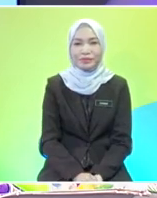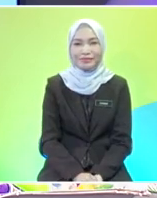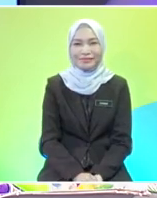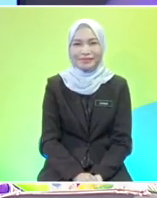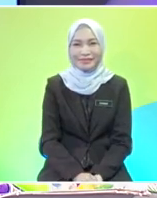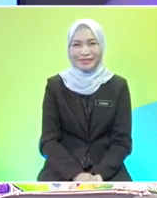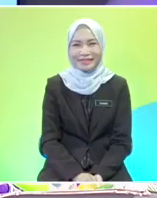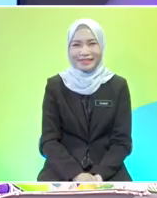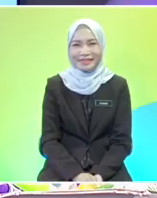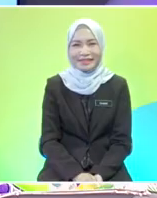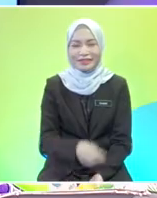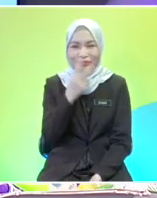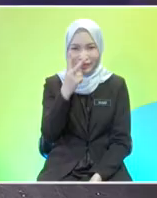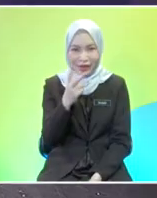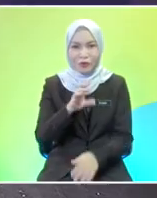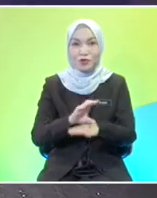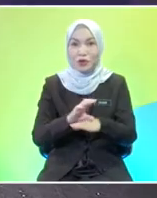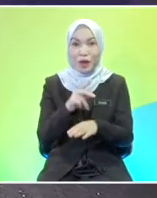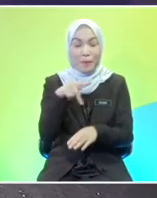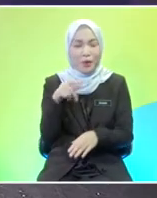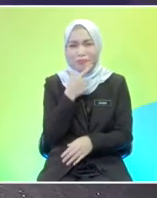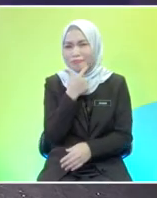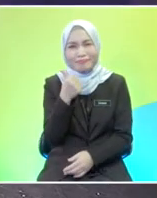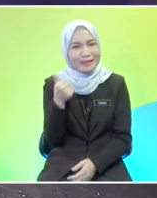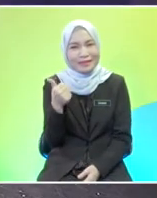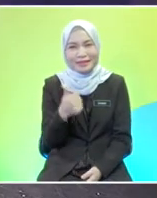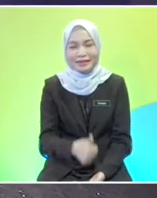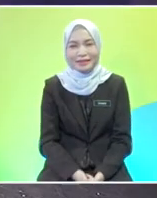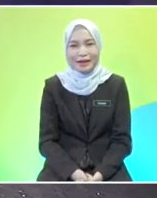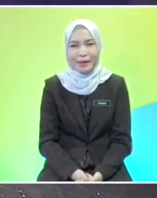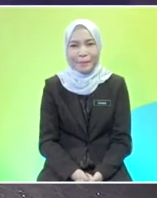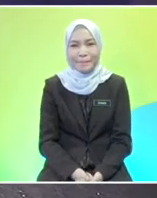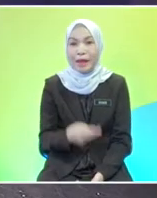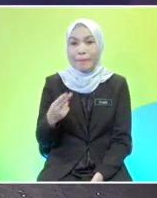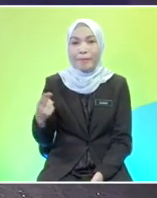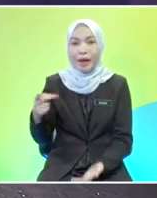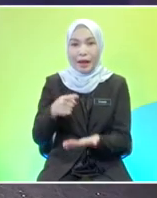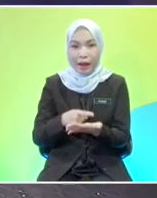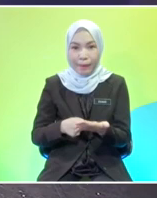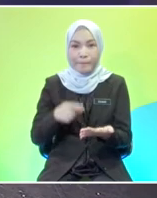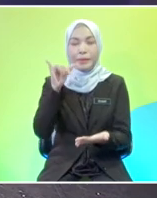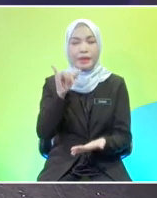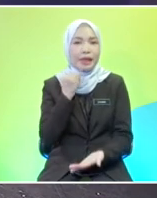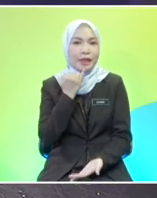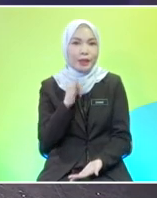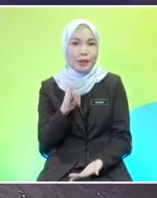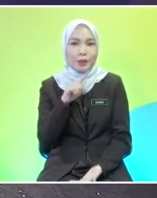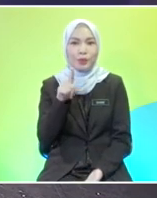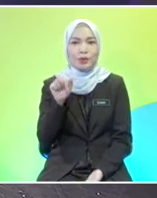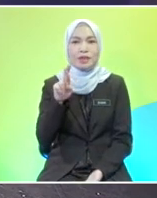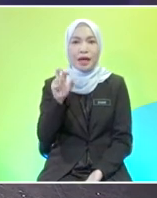sange menyelir kayaknya betul bahan apa ini yang ibu saya ibu nikahin ada